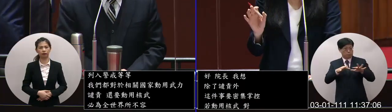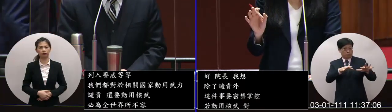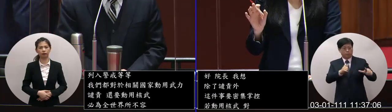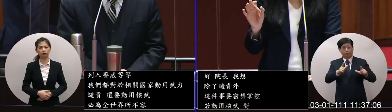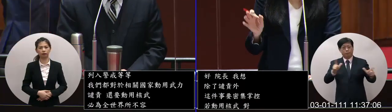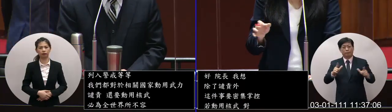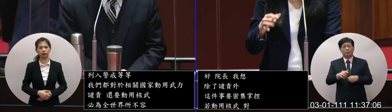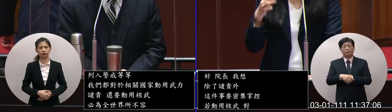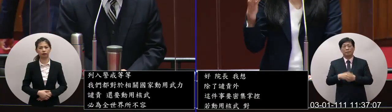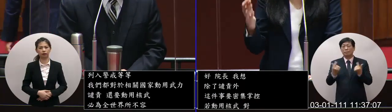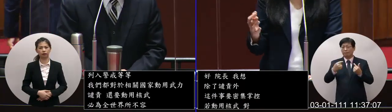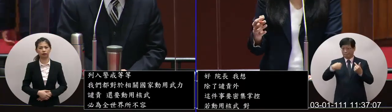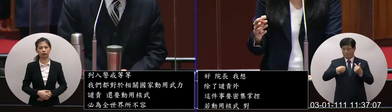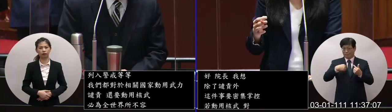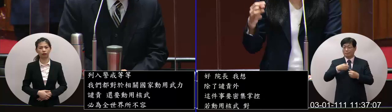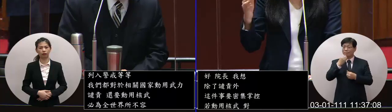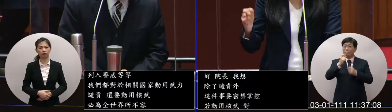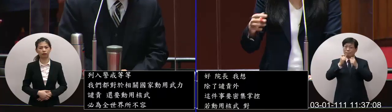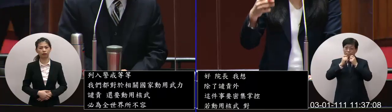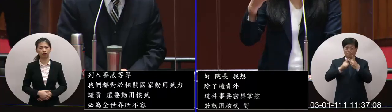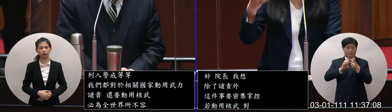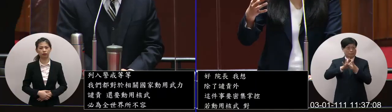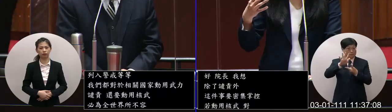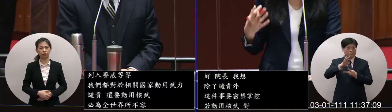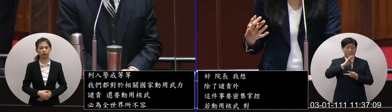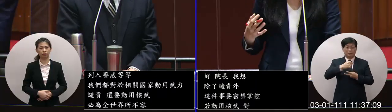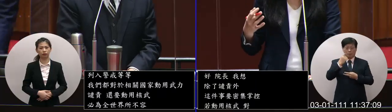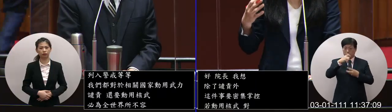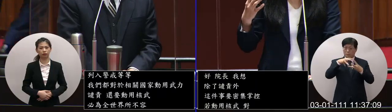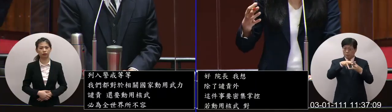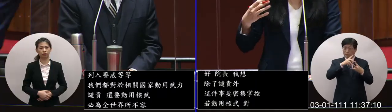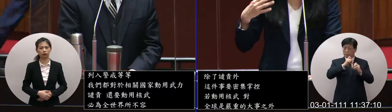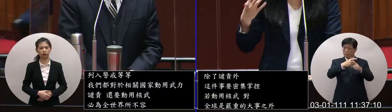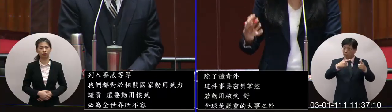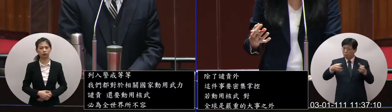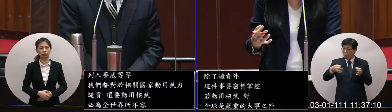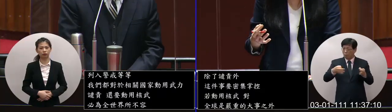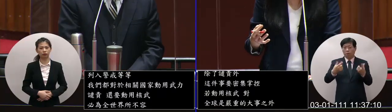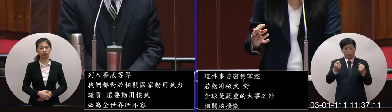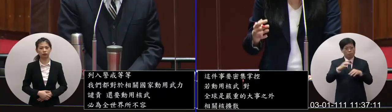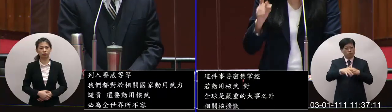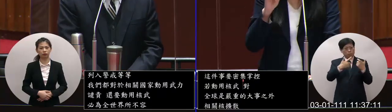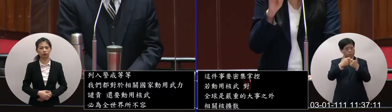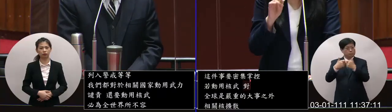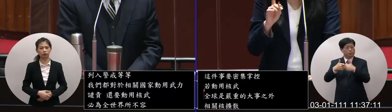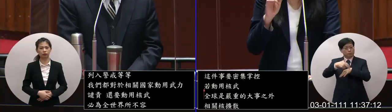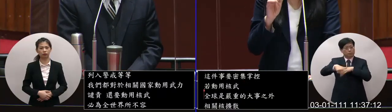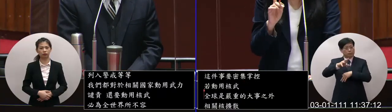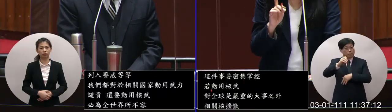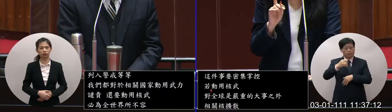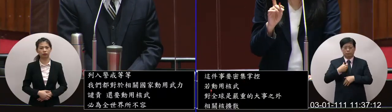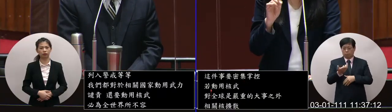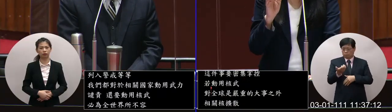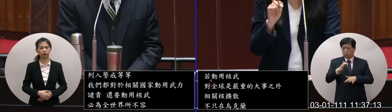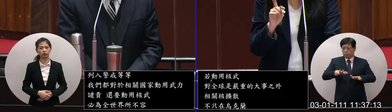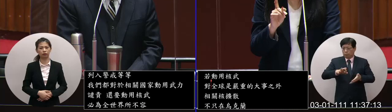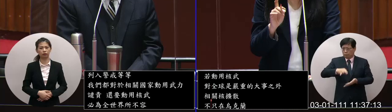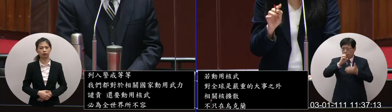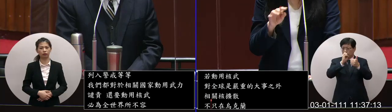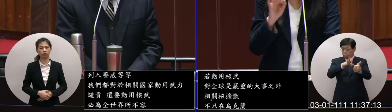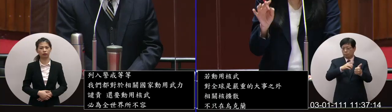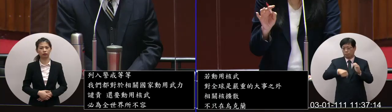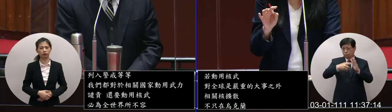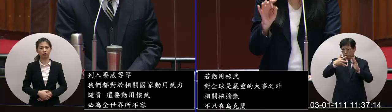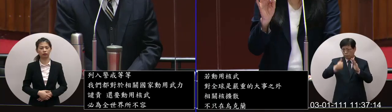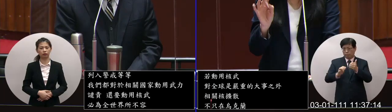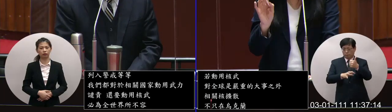非常大。那包括我们的食品啦，那将来跟这个欧洲之间呢，我们有没有做好这些因应哦？我想这一点特别提出来，让院